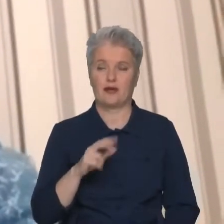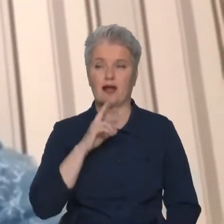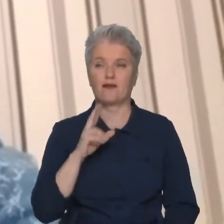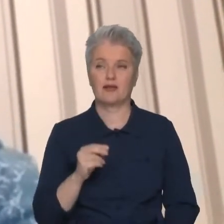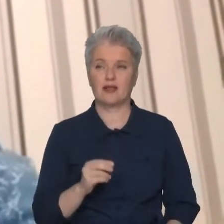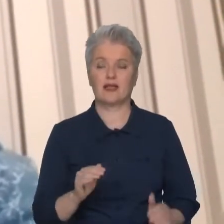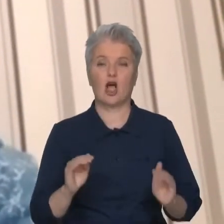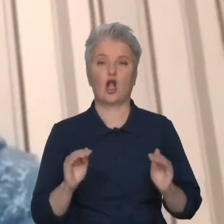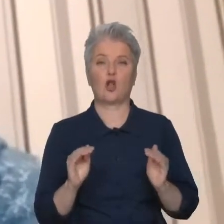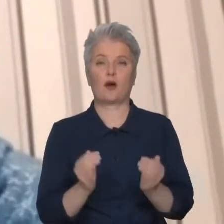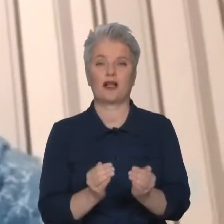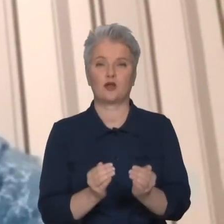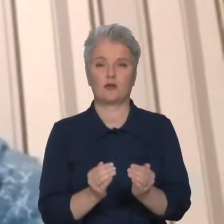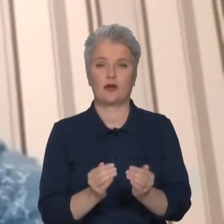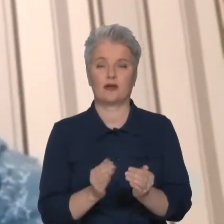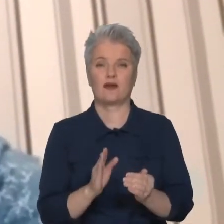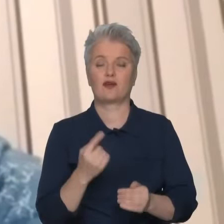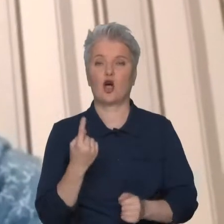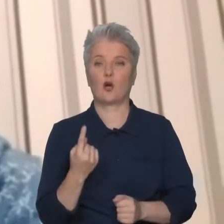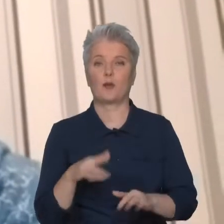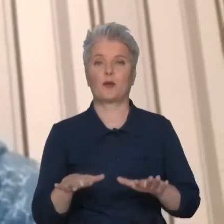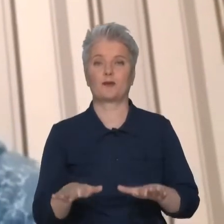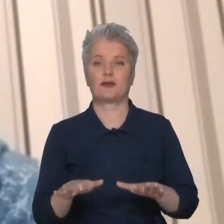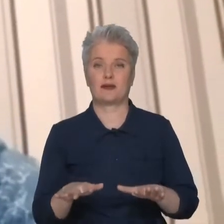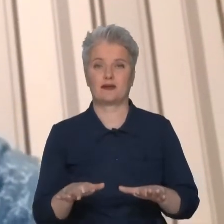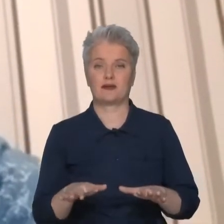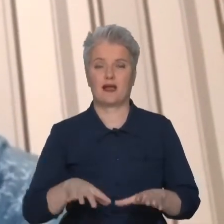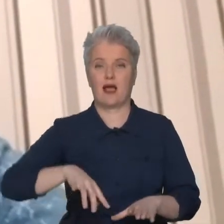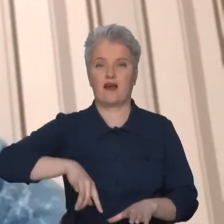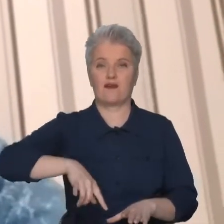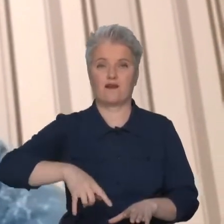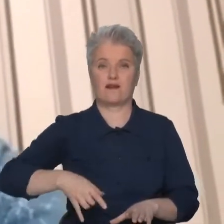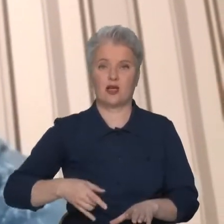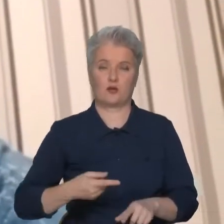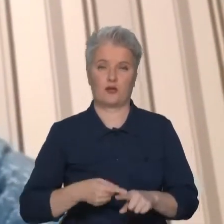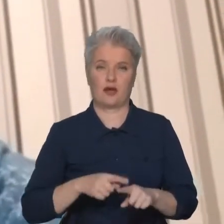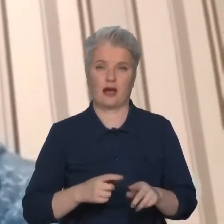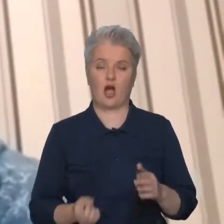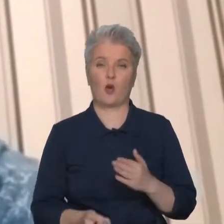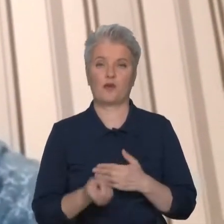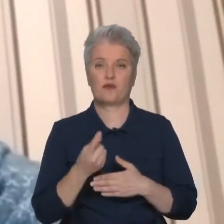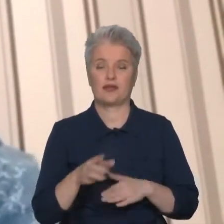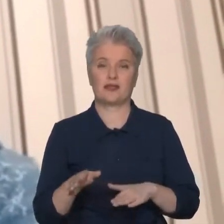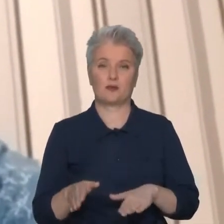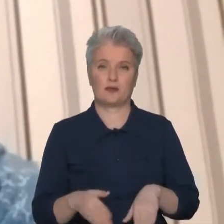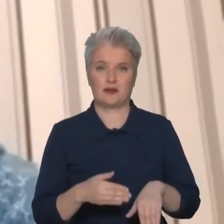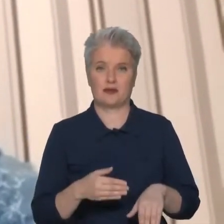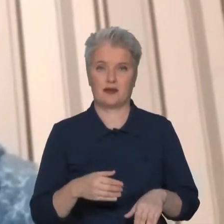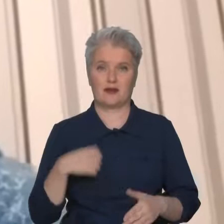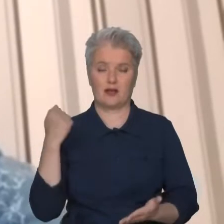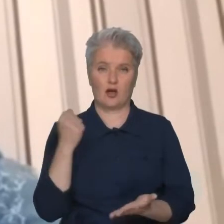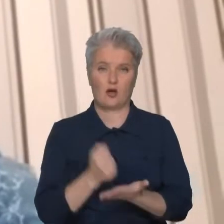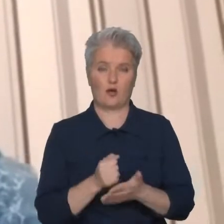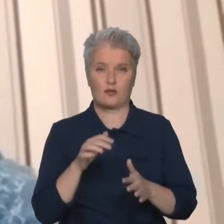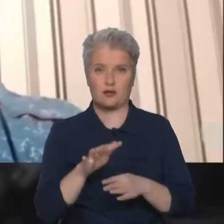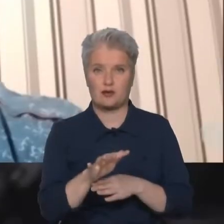вдалося локалізувати вже в одному місці вирву, яка утворилася після завданого